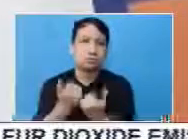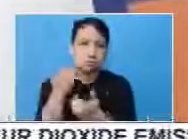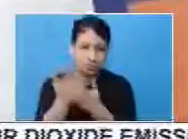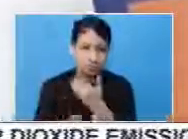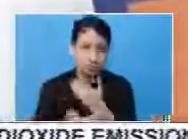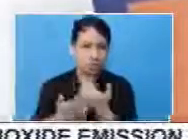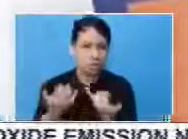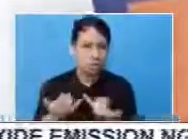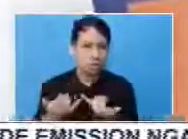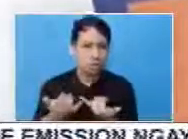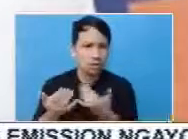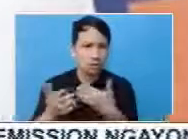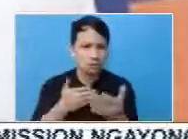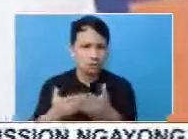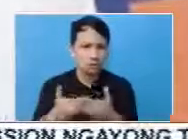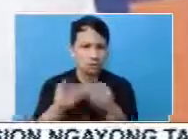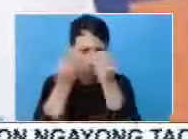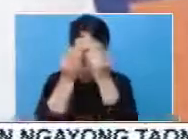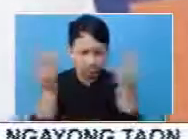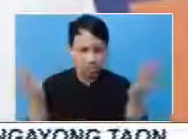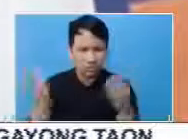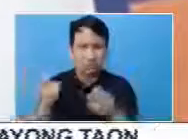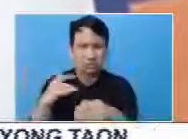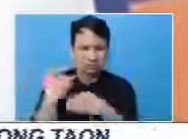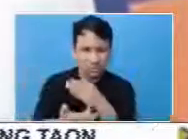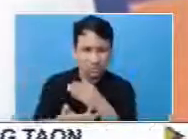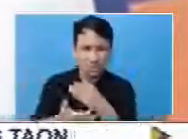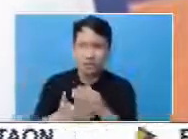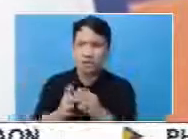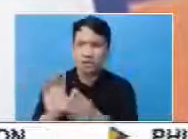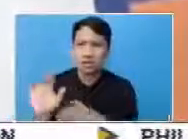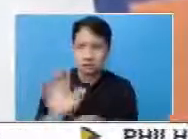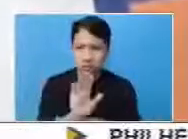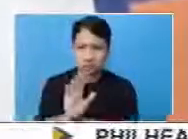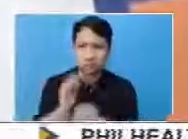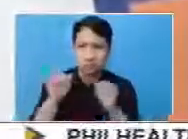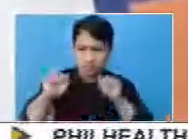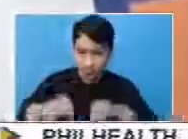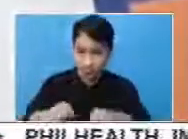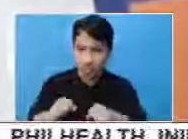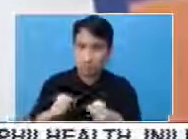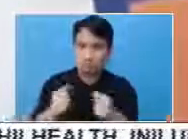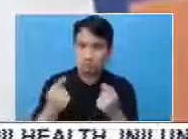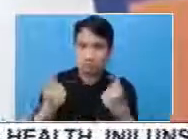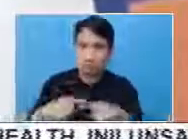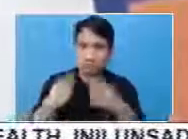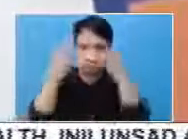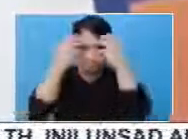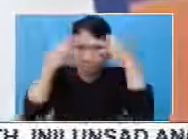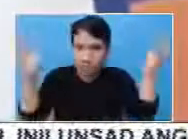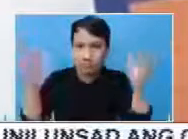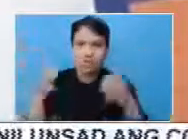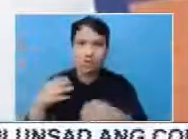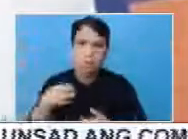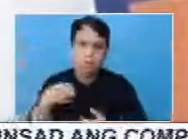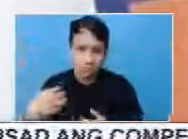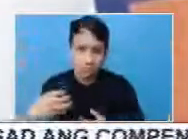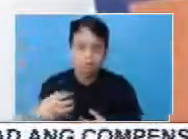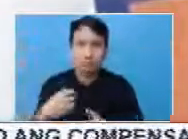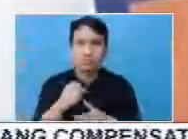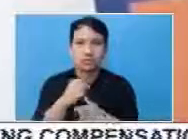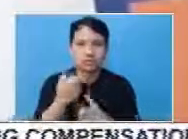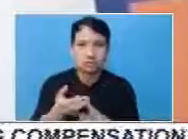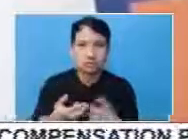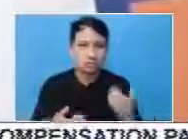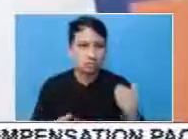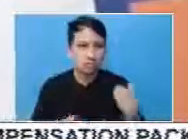sa pamunuan ng Manila Police District sa ilalim po ng liderato ng aming punong taga-Timon, Police Brigadier General Leo Manuel Francisco, na gagawin